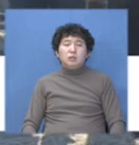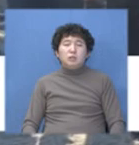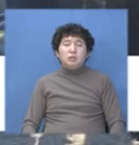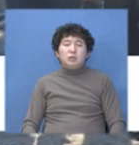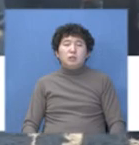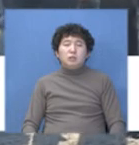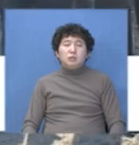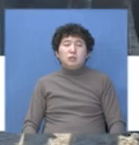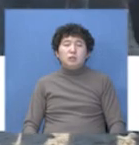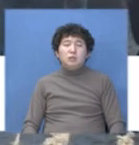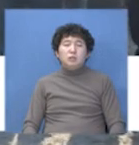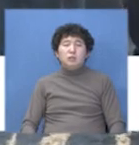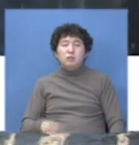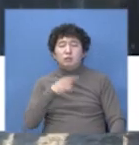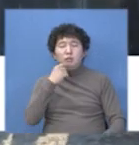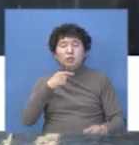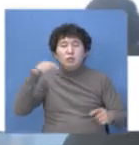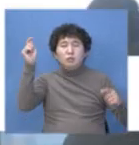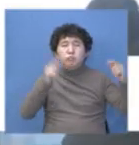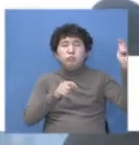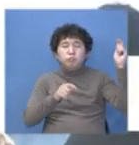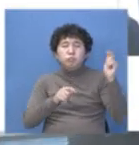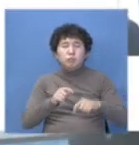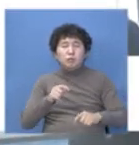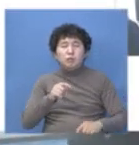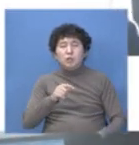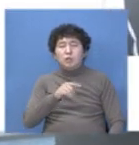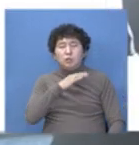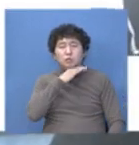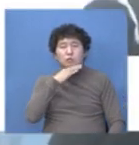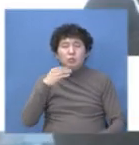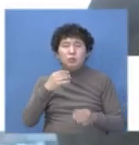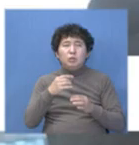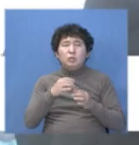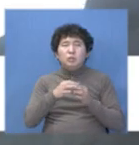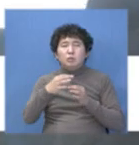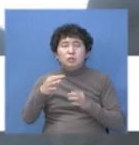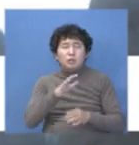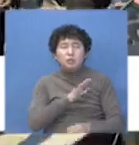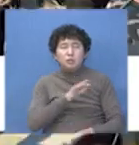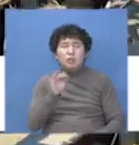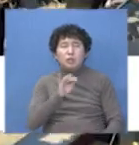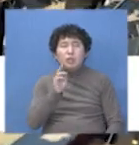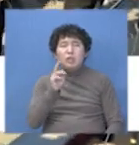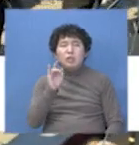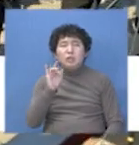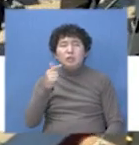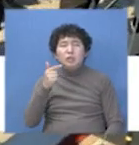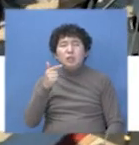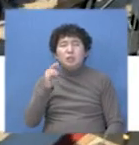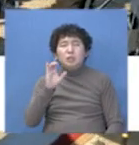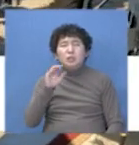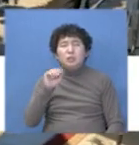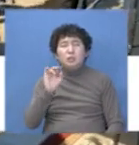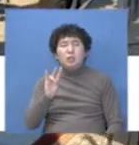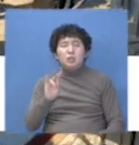дәлел еліміздің түкпір-түкпірінен келгендерден басқа тіпті Қырғызстаннан қонақтар да келді. Бұл думанның көркін одан әрі қыздыруда, дейді ауылдық